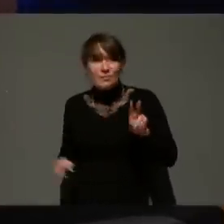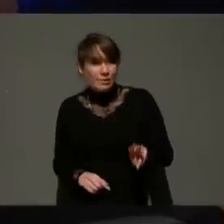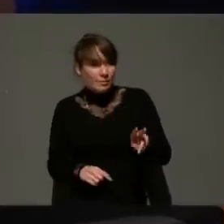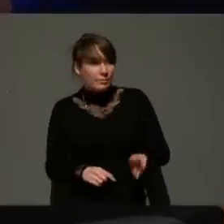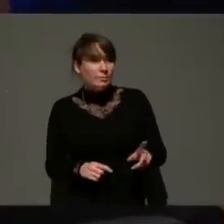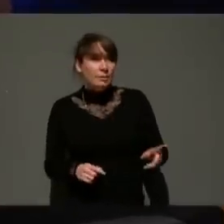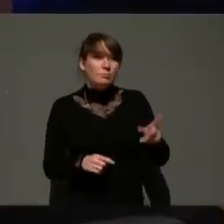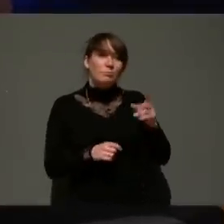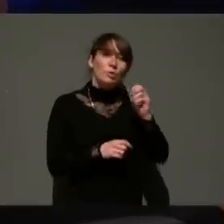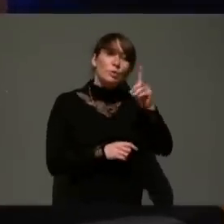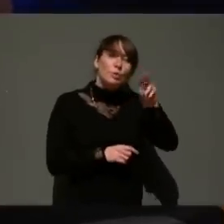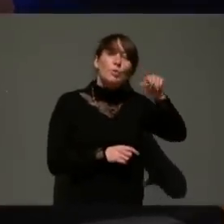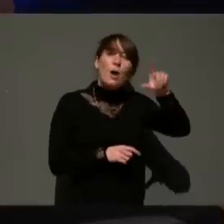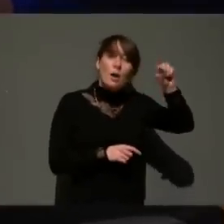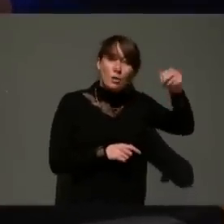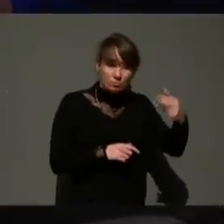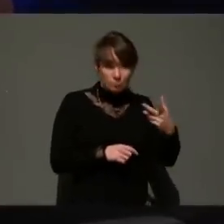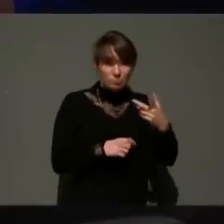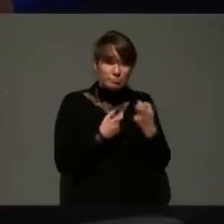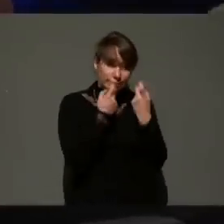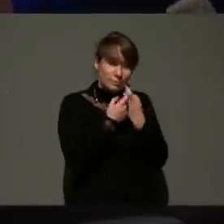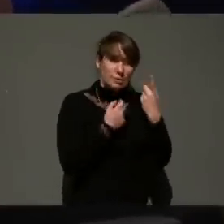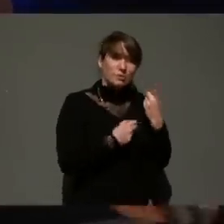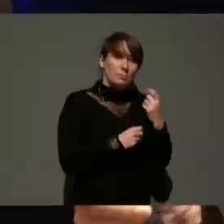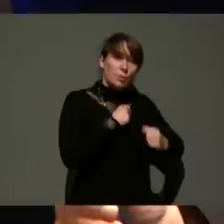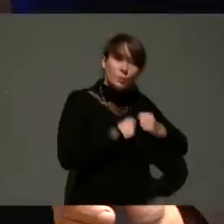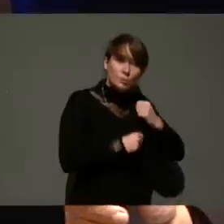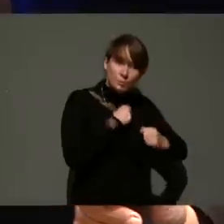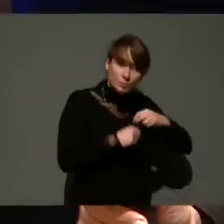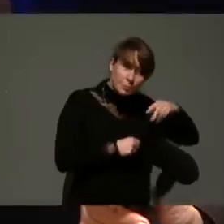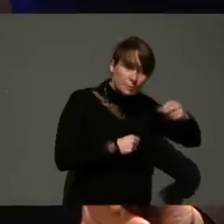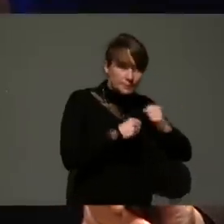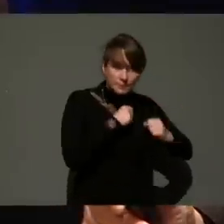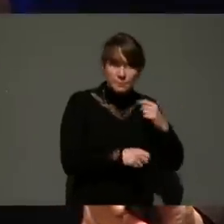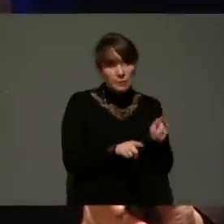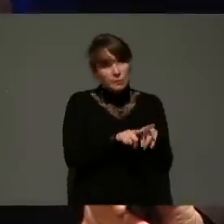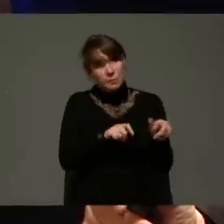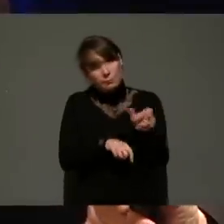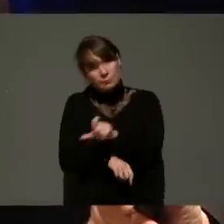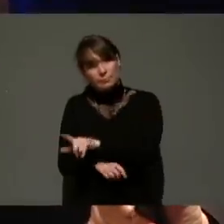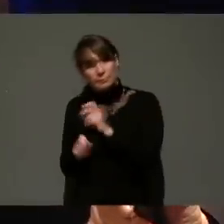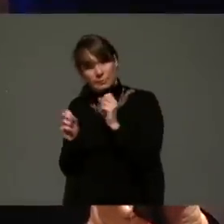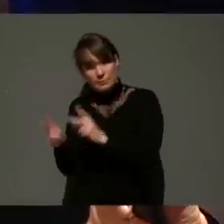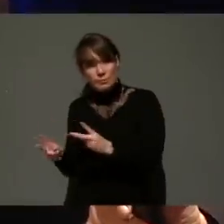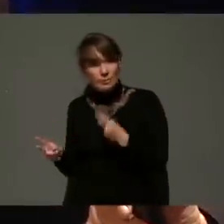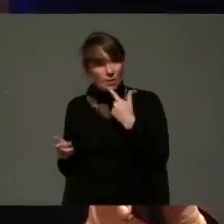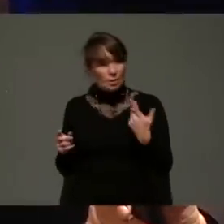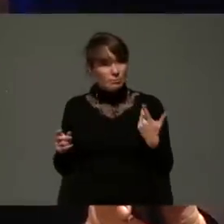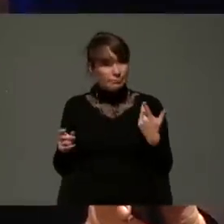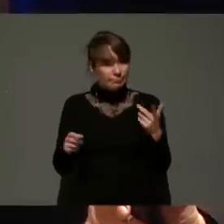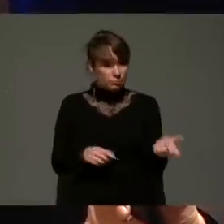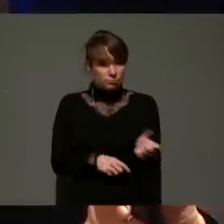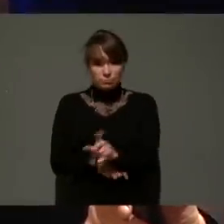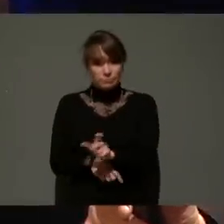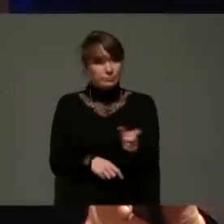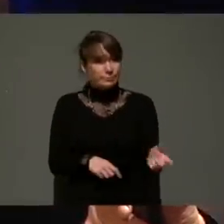le duathlon, je m'entraîne en course à pied et on va dire en vélo. Et c'est vrai que cet entraînement croisé m'a permis un